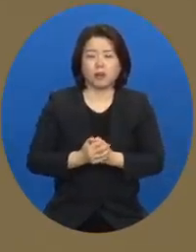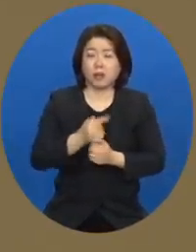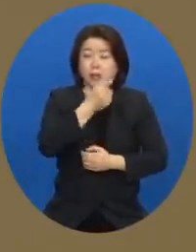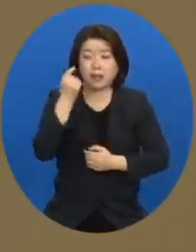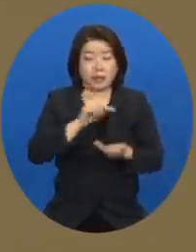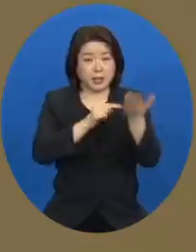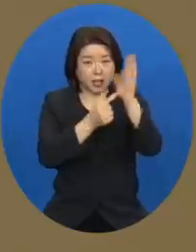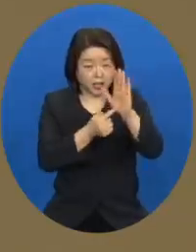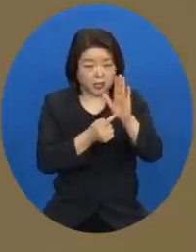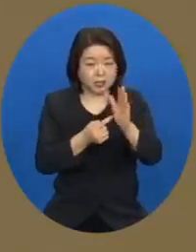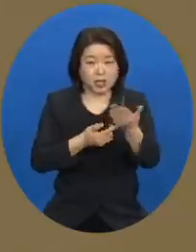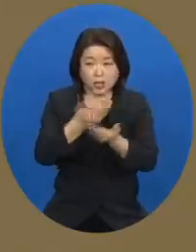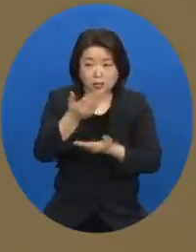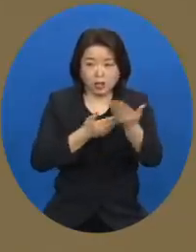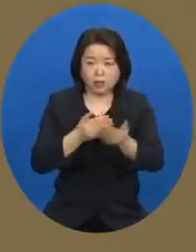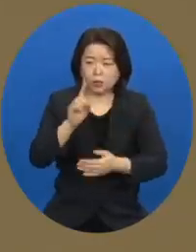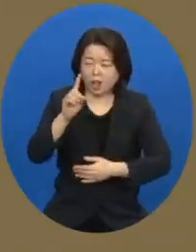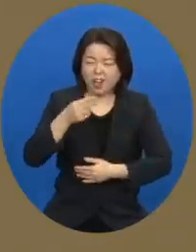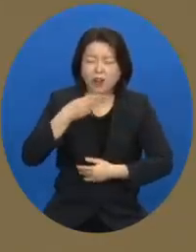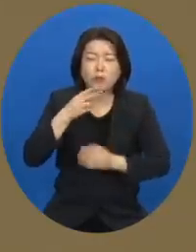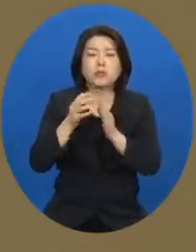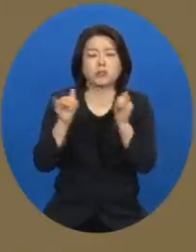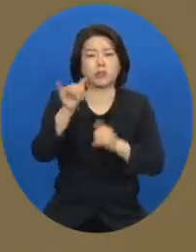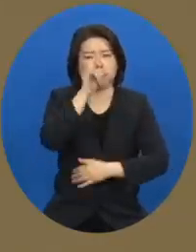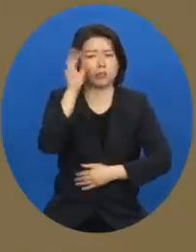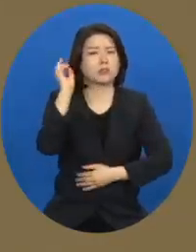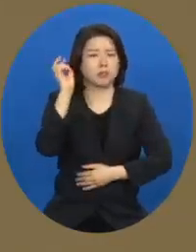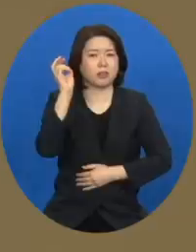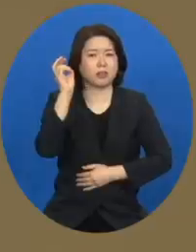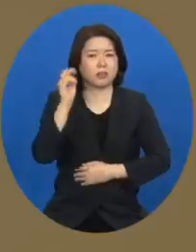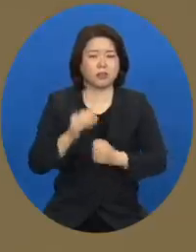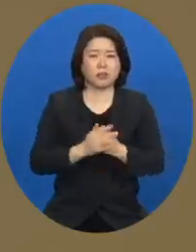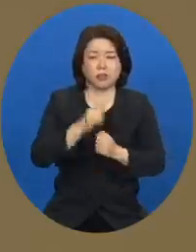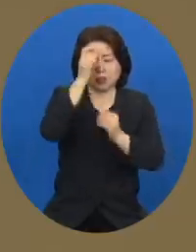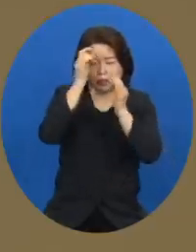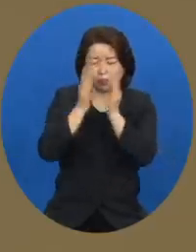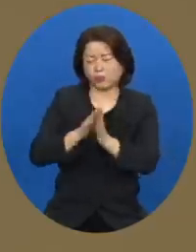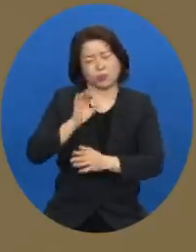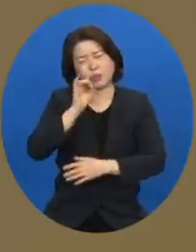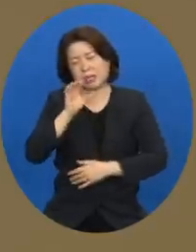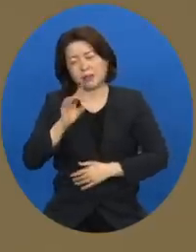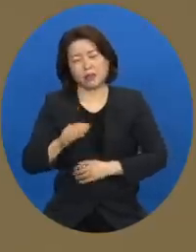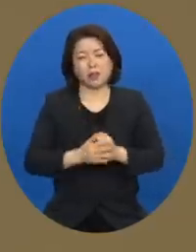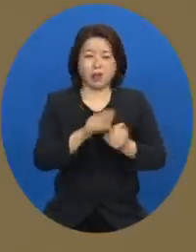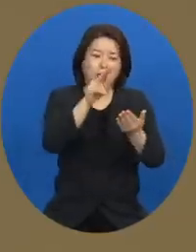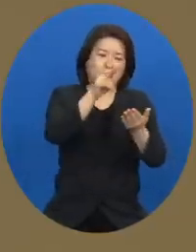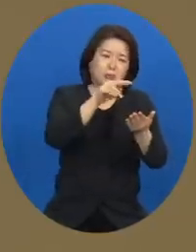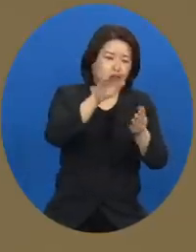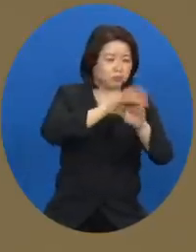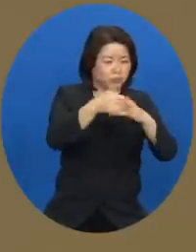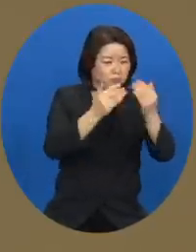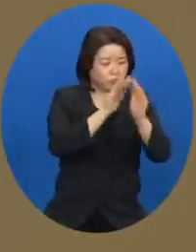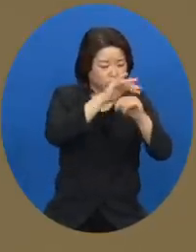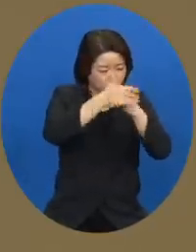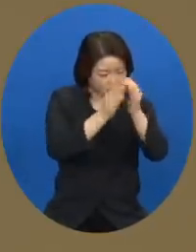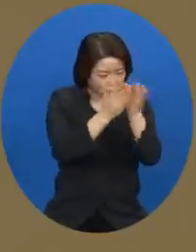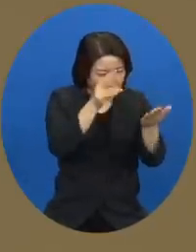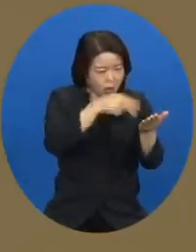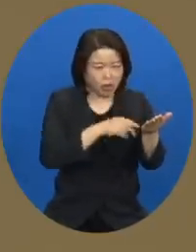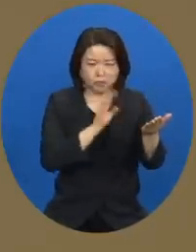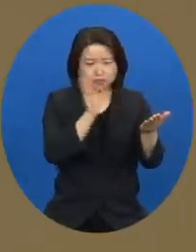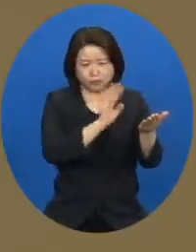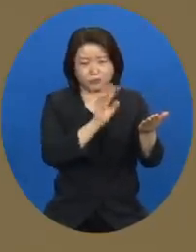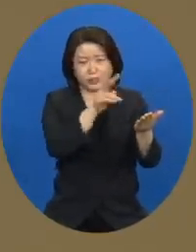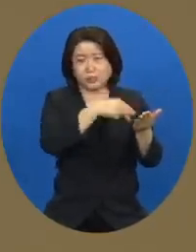간증하고 나눌 게 하나도 없는 사람도 있을 거예요. 기도도 안 되고 말씀도 읽어지지 않고